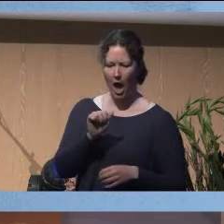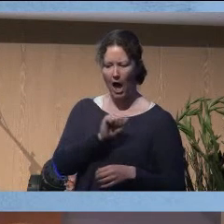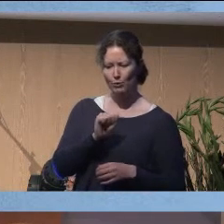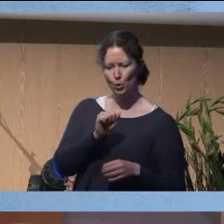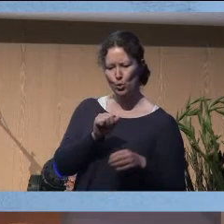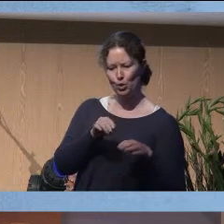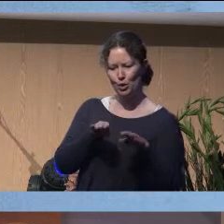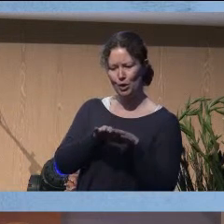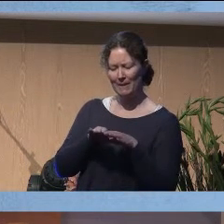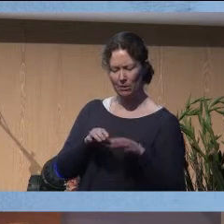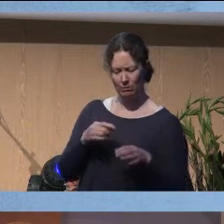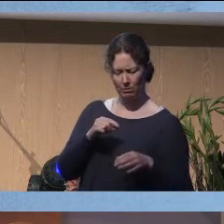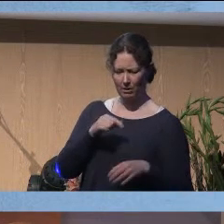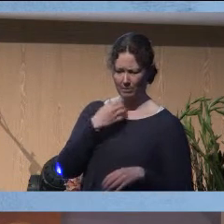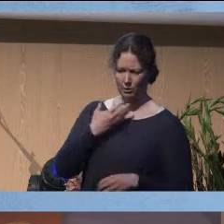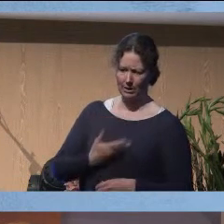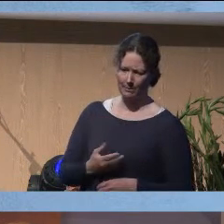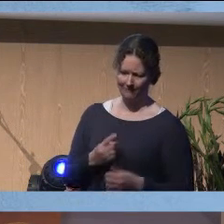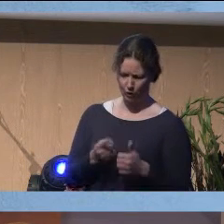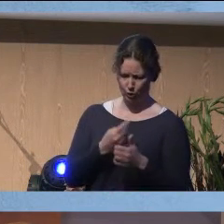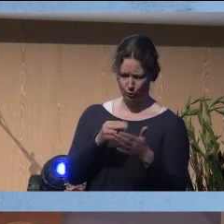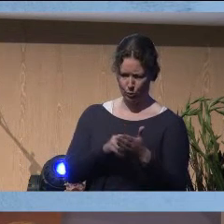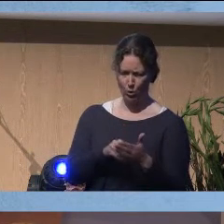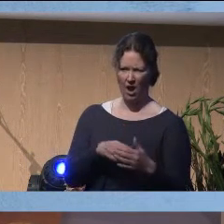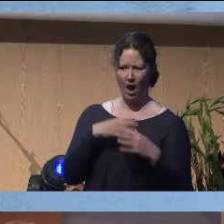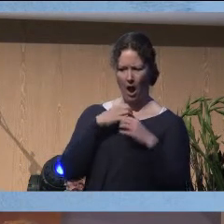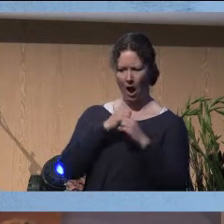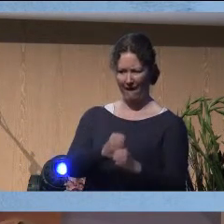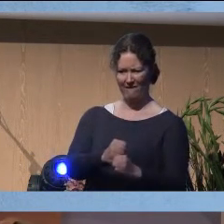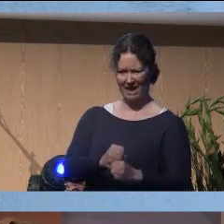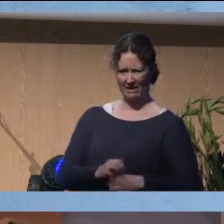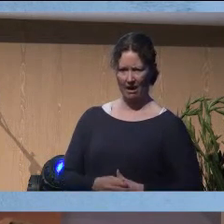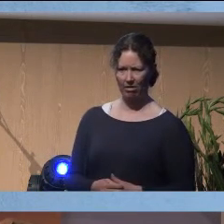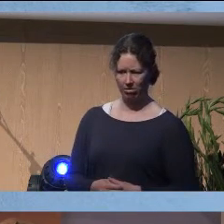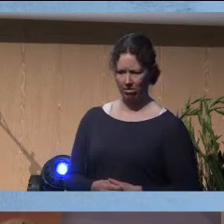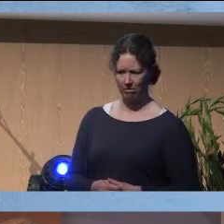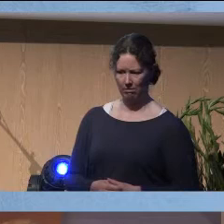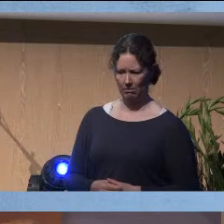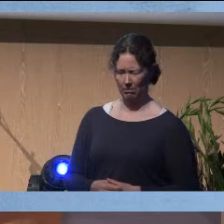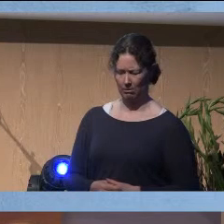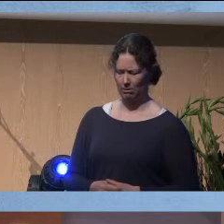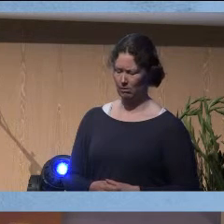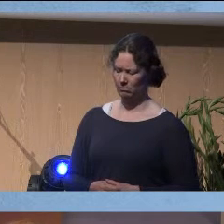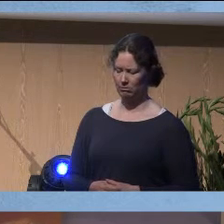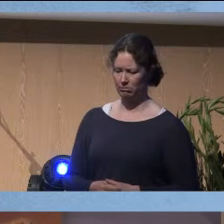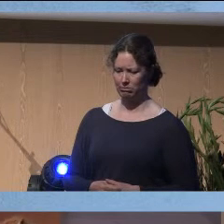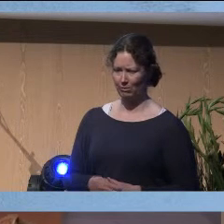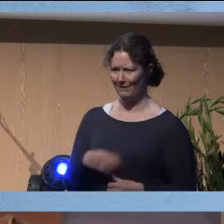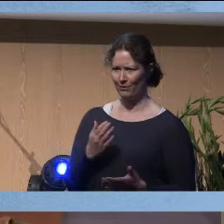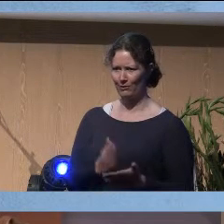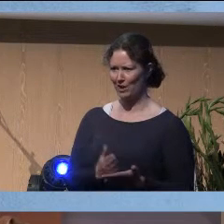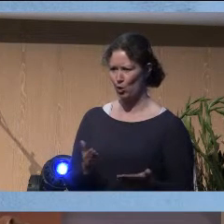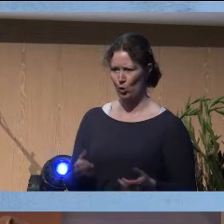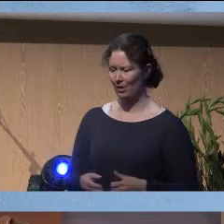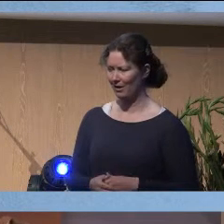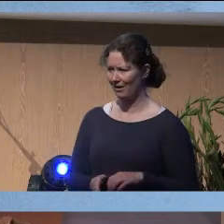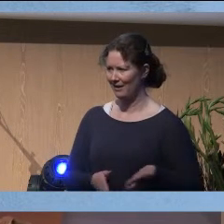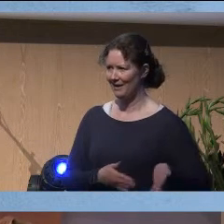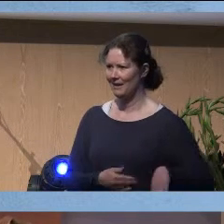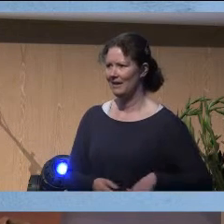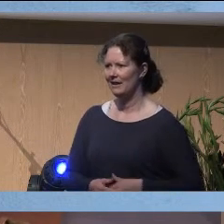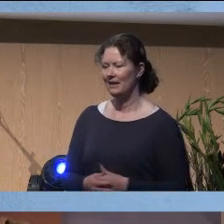da ble jeg så deprimert. Første som sto der var avhengighet. Åh ja, det får være nok.